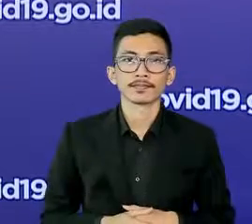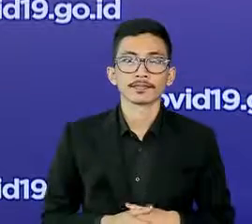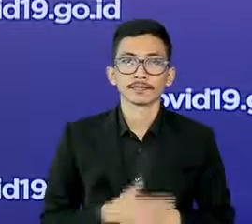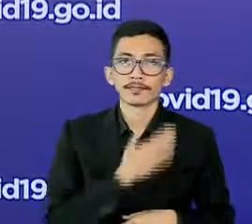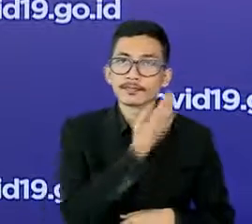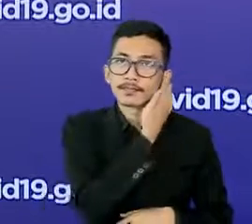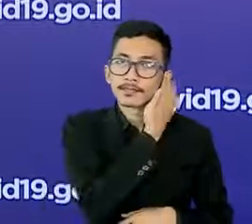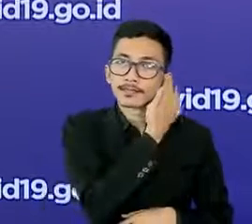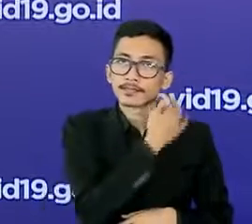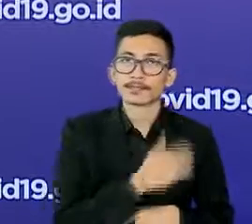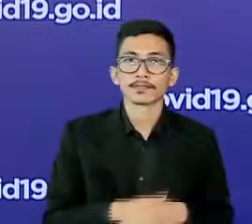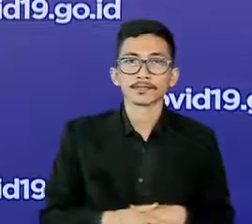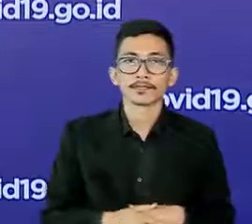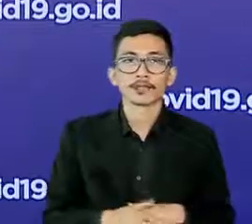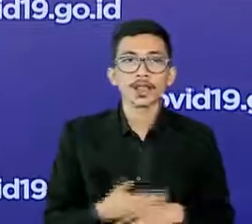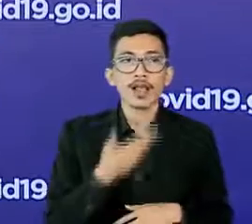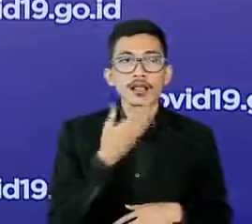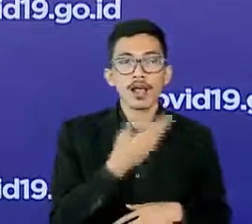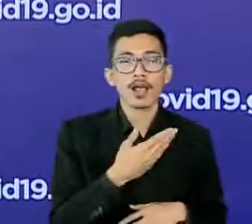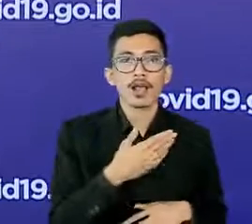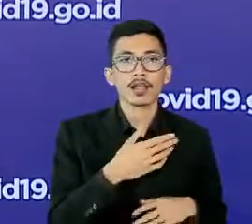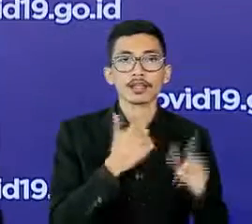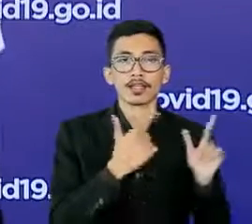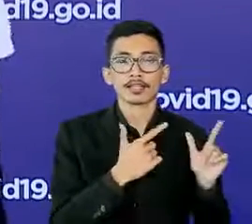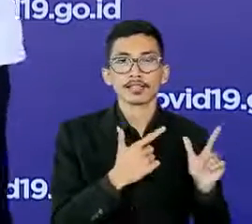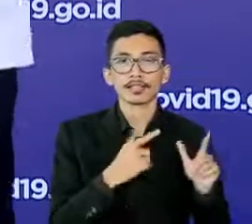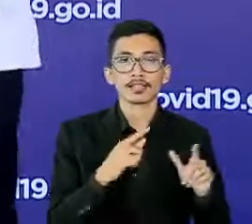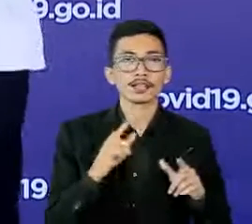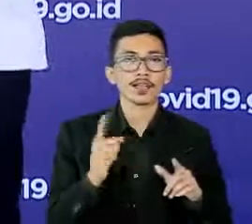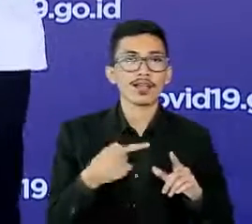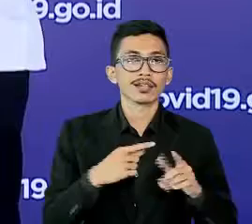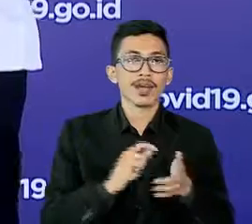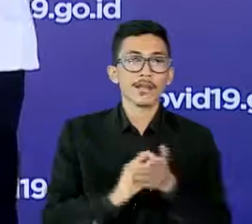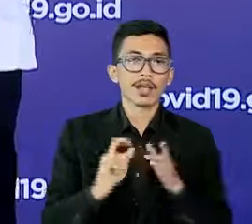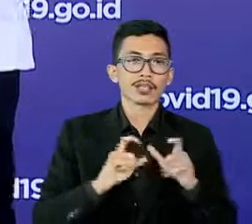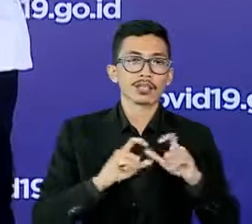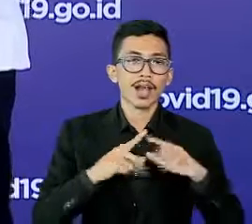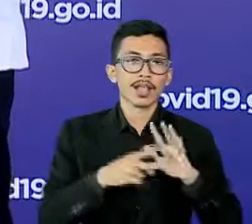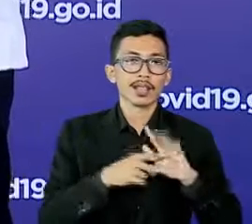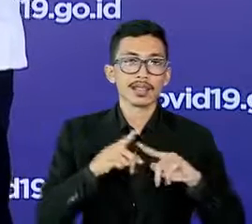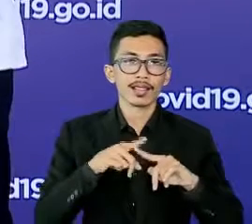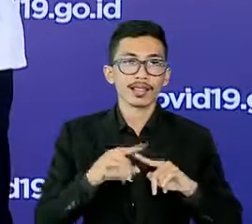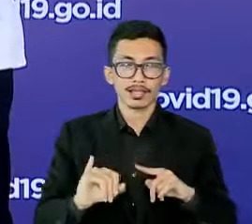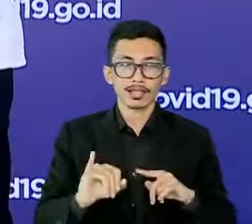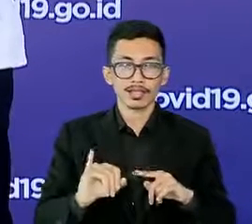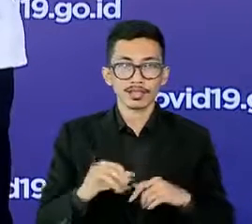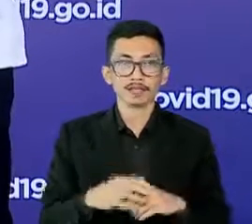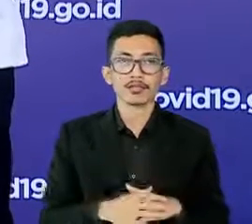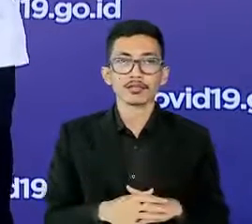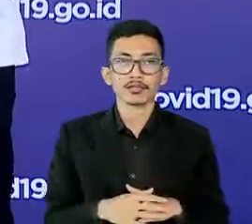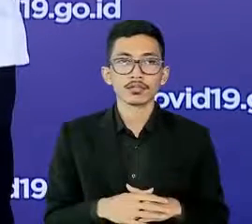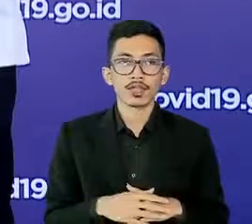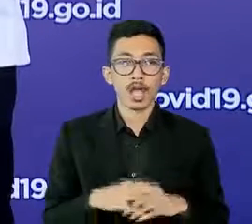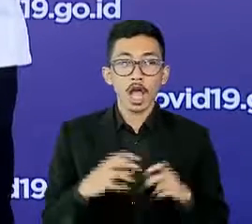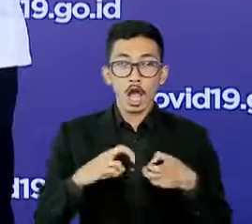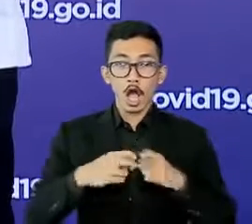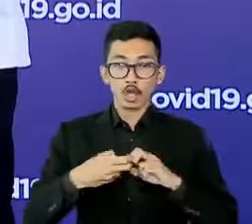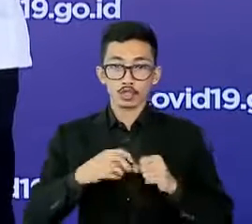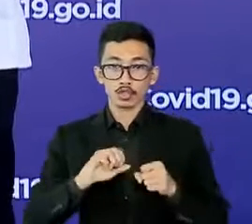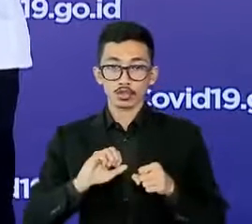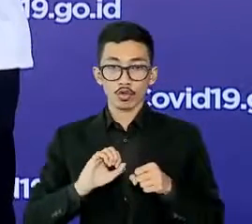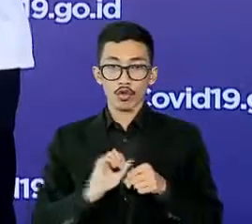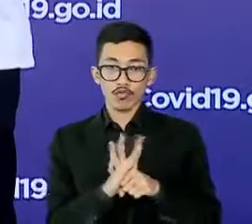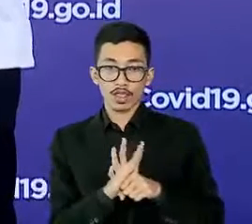TNI dari Santi Dewi idn times pertanyaan pertama Bagaimana proses pelacakan kasus coffee